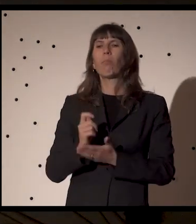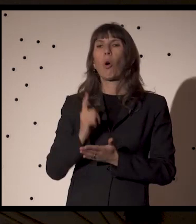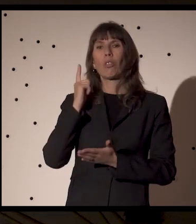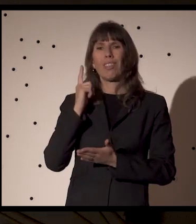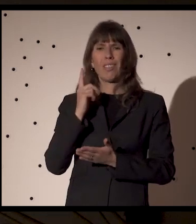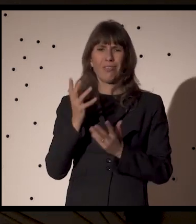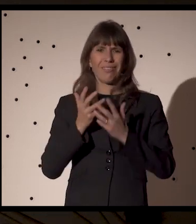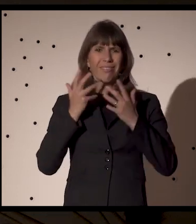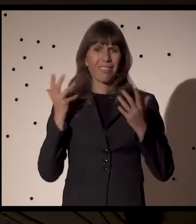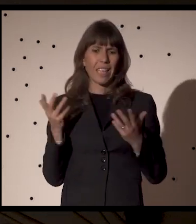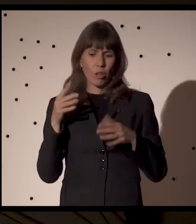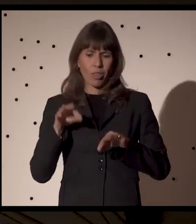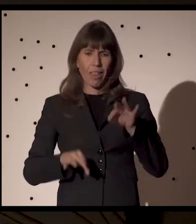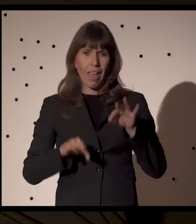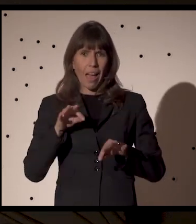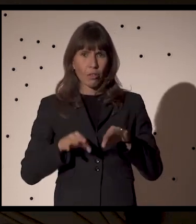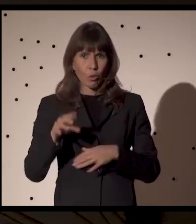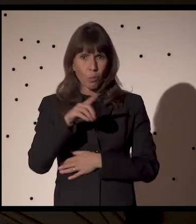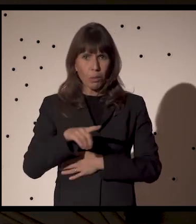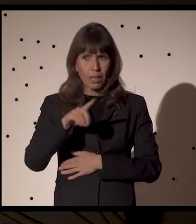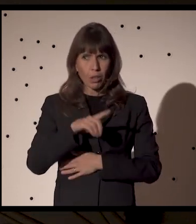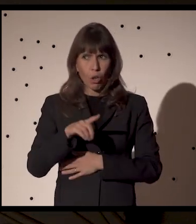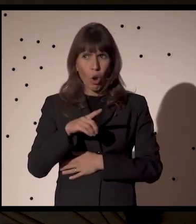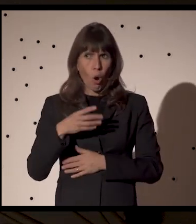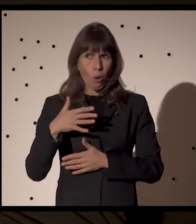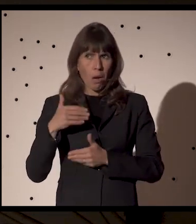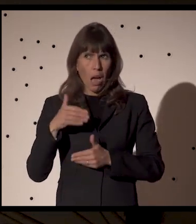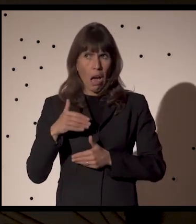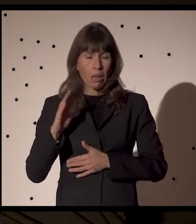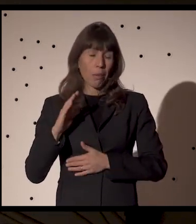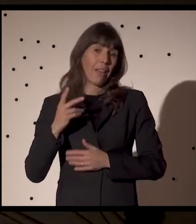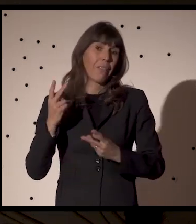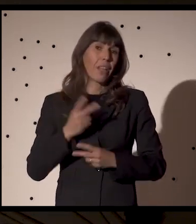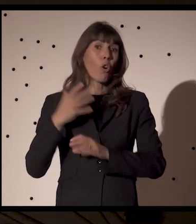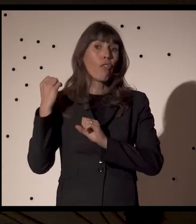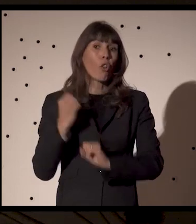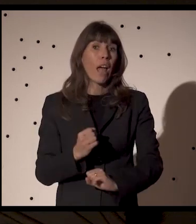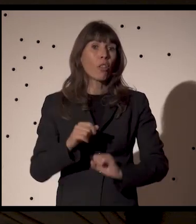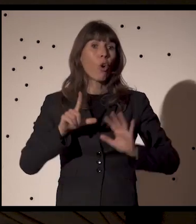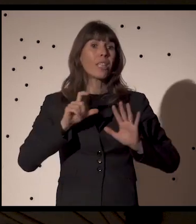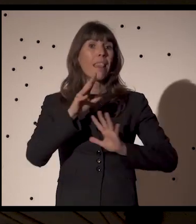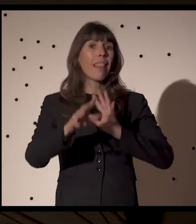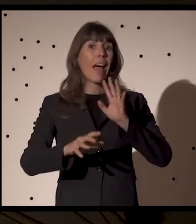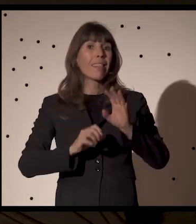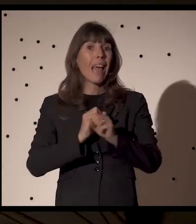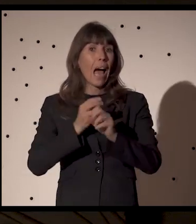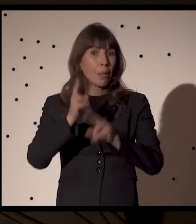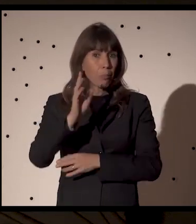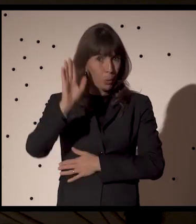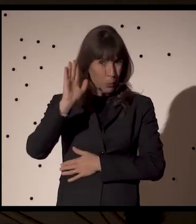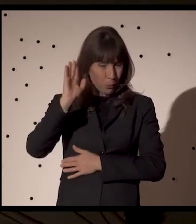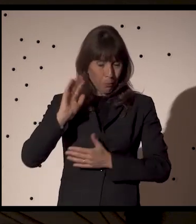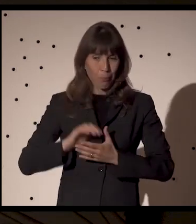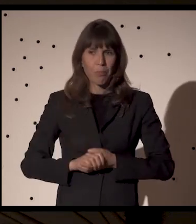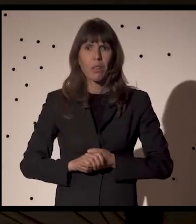ed è nel corso degli anni perché ormai sono più di 70 anni che è stato fondato un elemento significativo di sviluppo